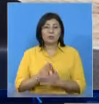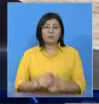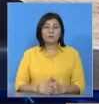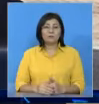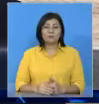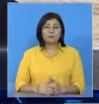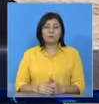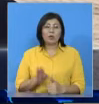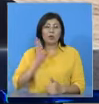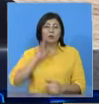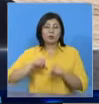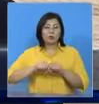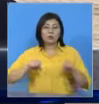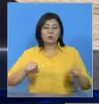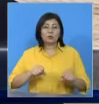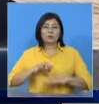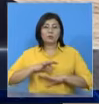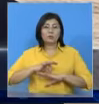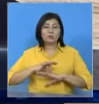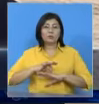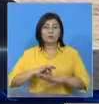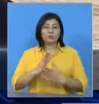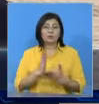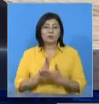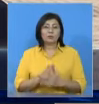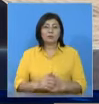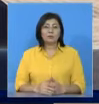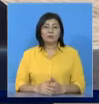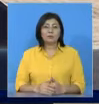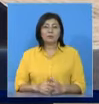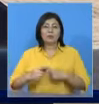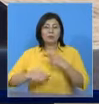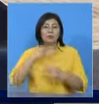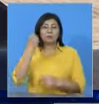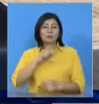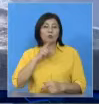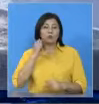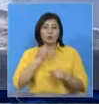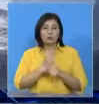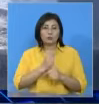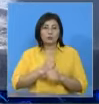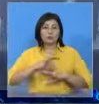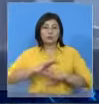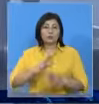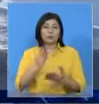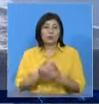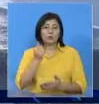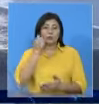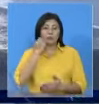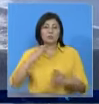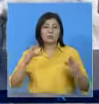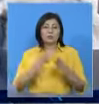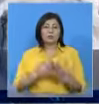барлық суару жүйесі орнатылады, және келесі жылы бұрада көгалдандыру жұмыстары жүргізіледі. Қаланың ескі